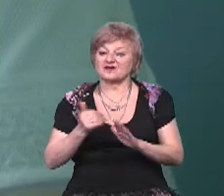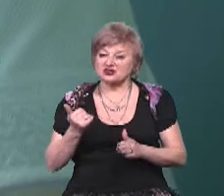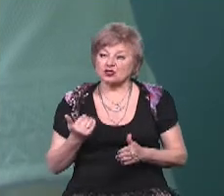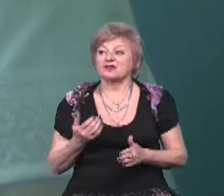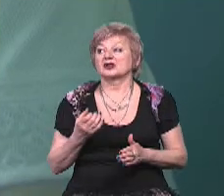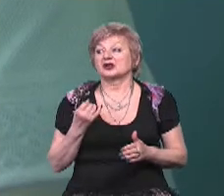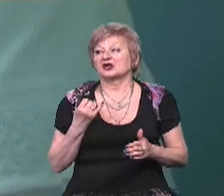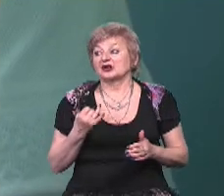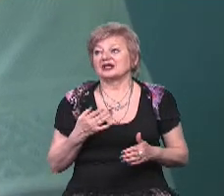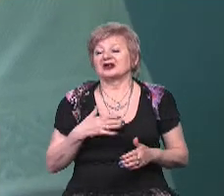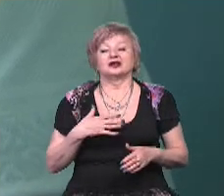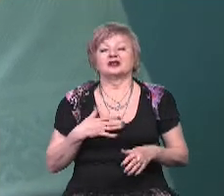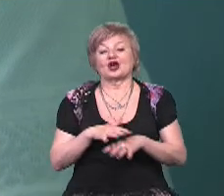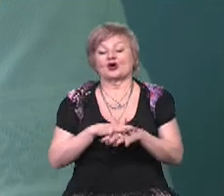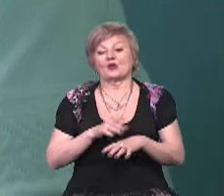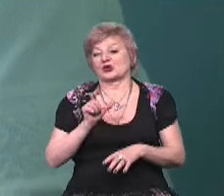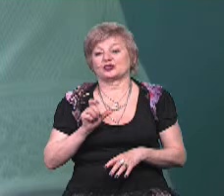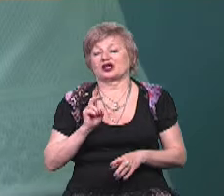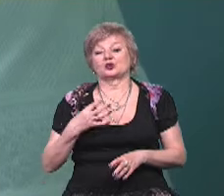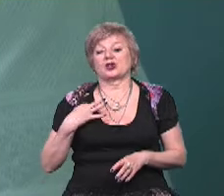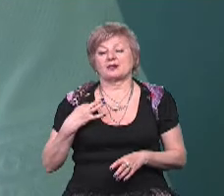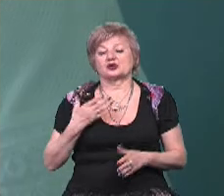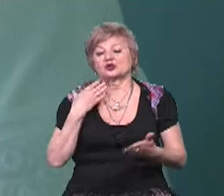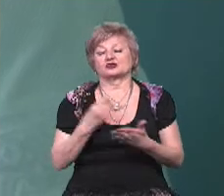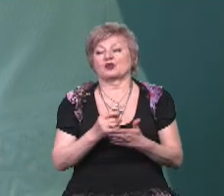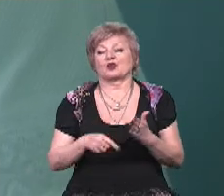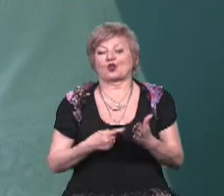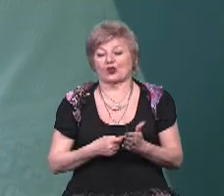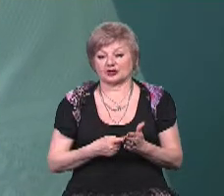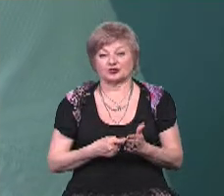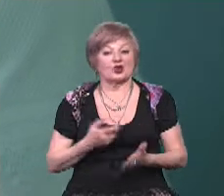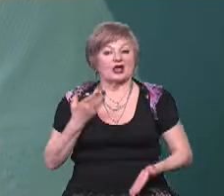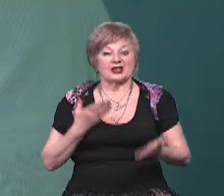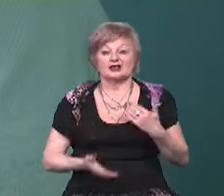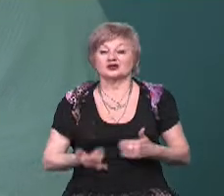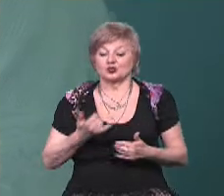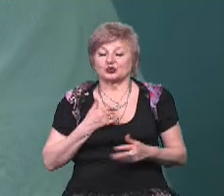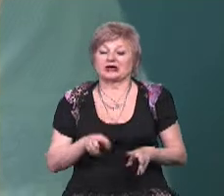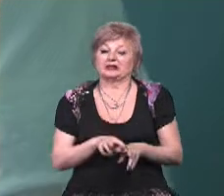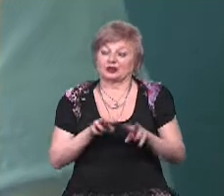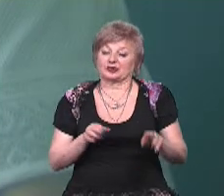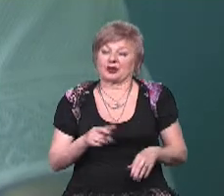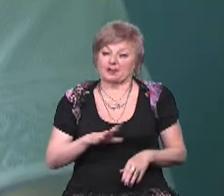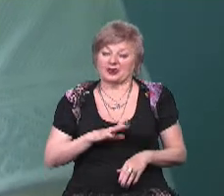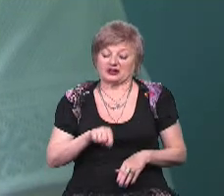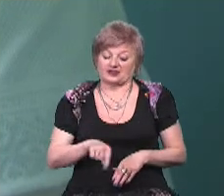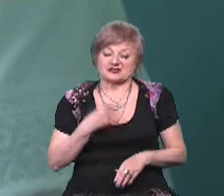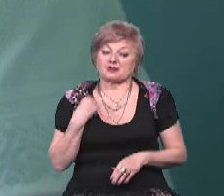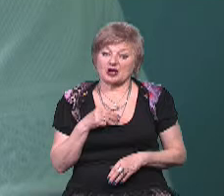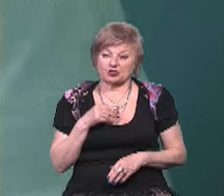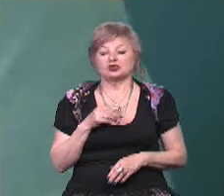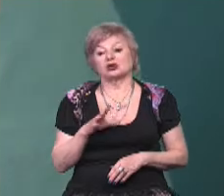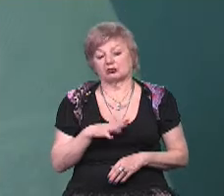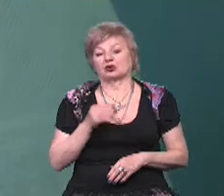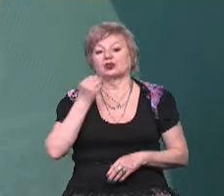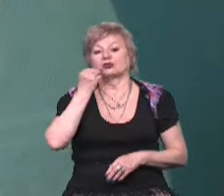громадські активісти, які небайдужі до проблем свого місця і так само роблять. Якби в нас було таке саме в нашому місці, це б дало б